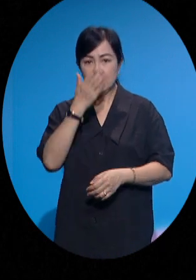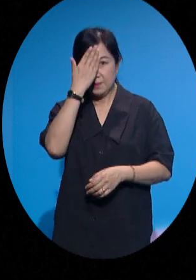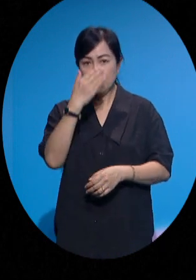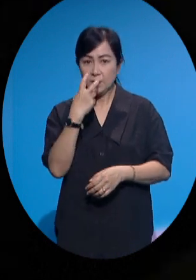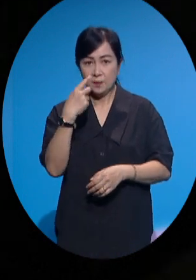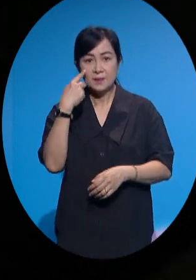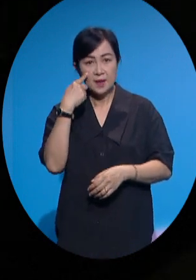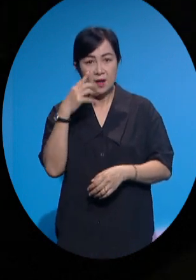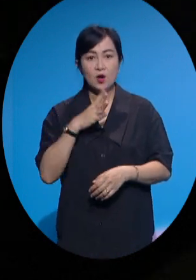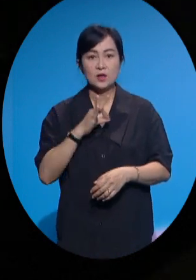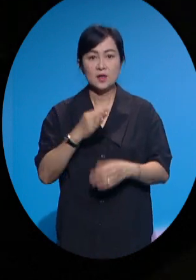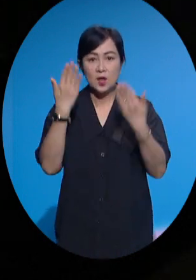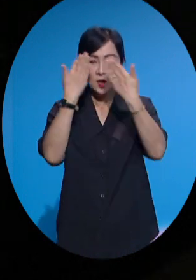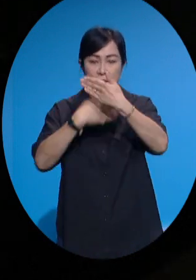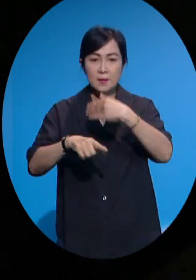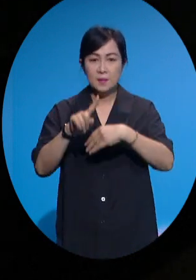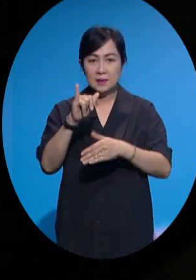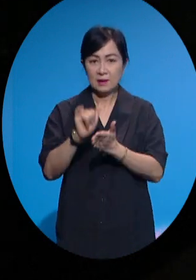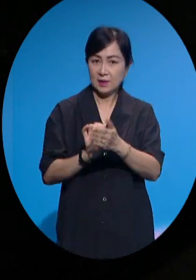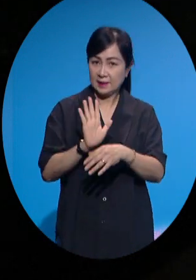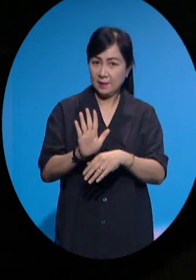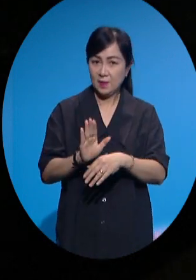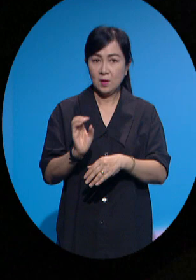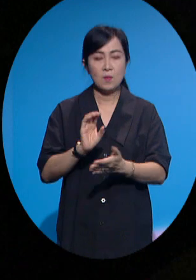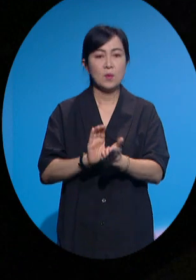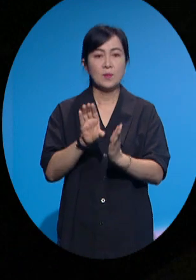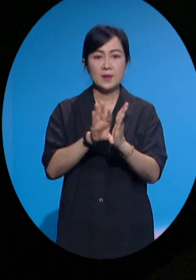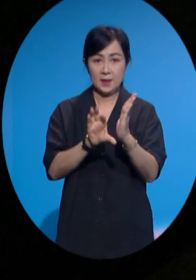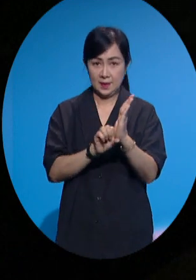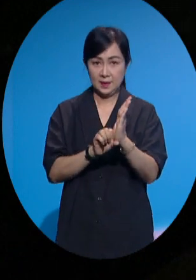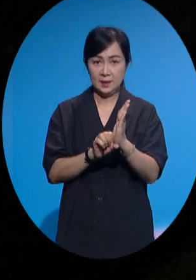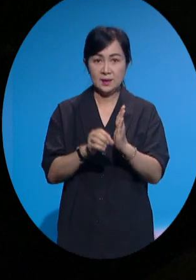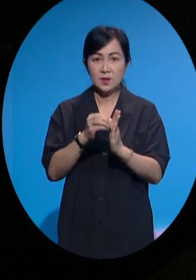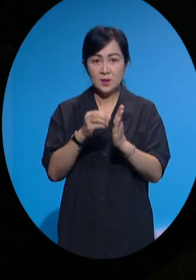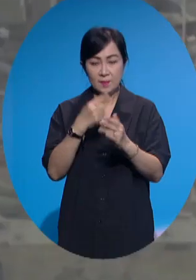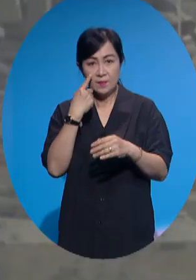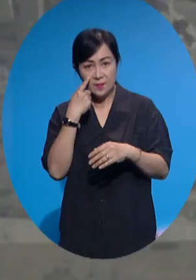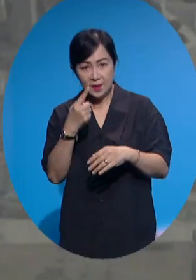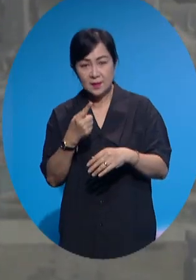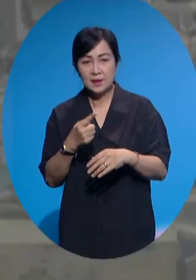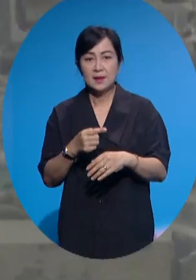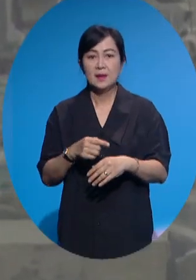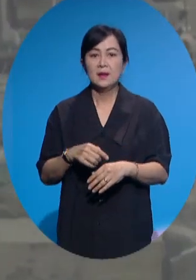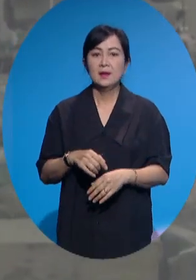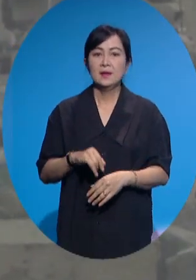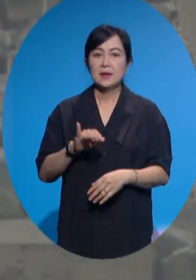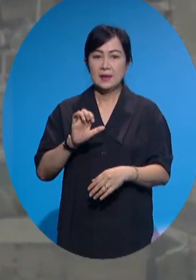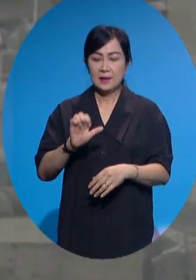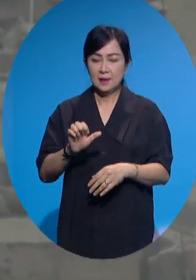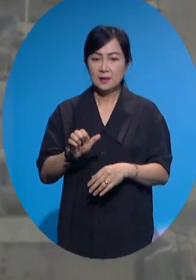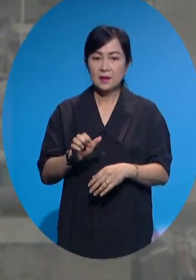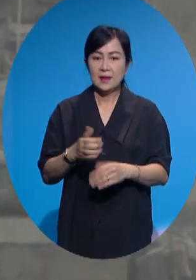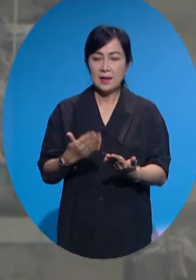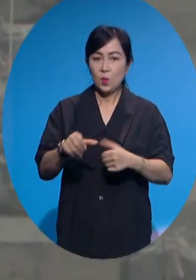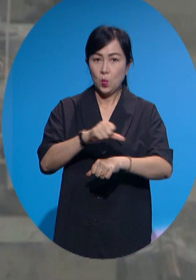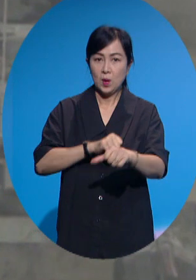biết họ tìm thấy thi thể của những con tin này vào đêm 16 tháng 5 nhưng không cung cấp chi tiết về địa điểm phát hiện thi thể Israel